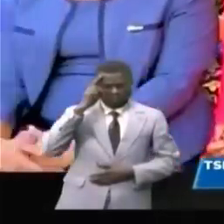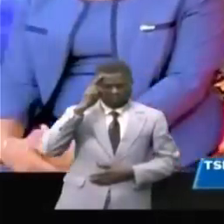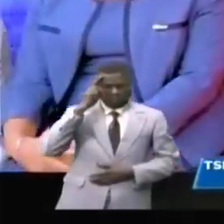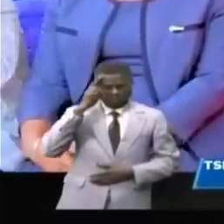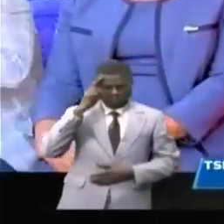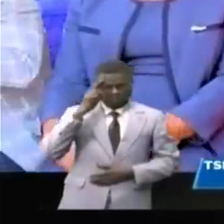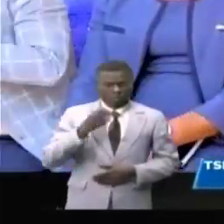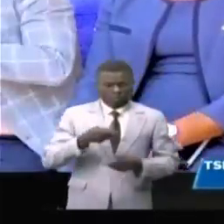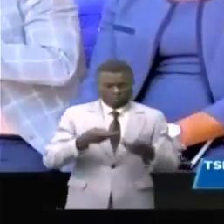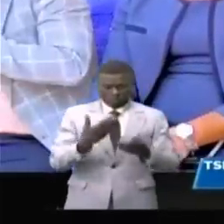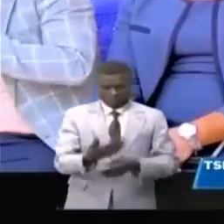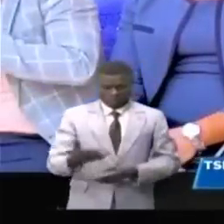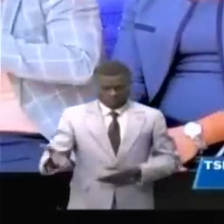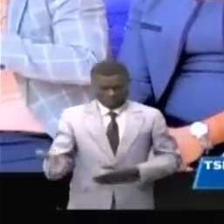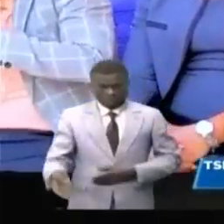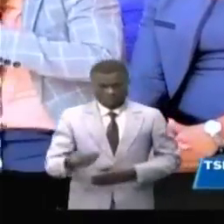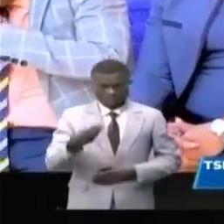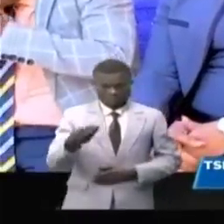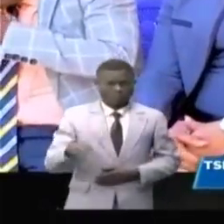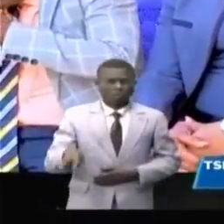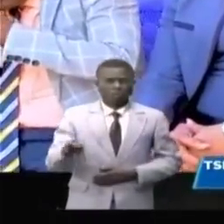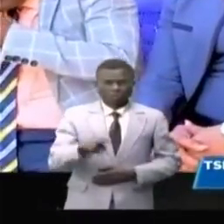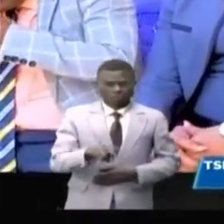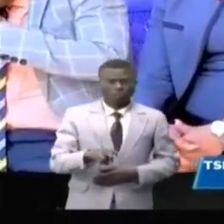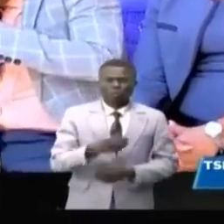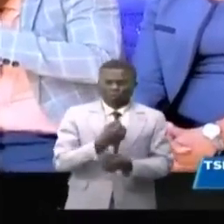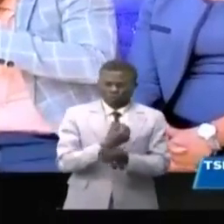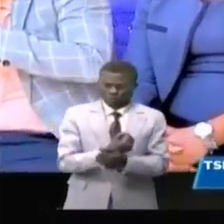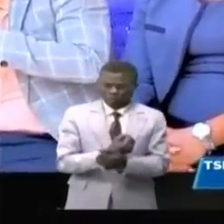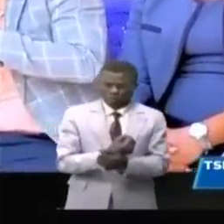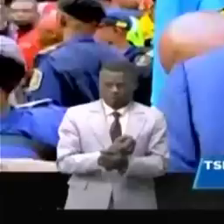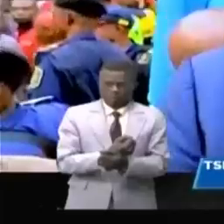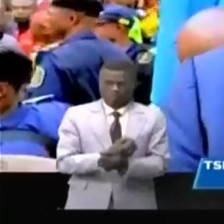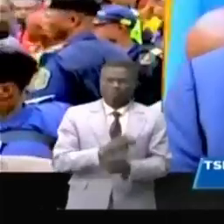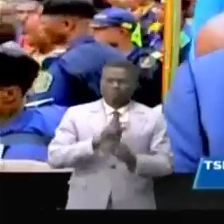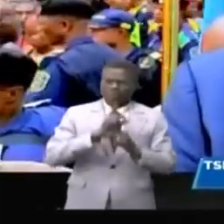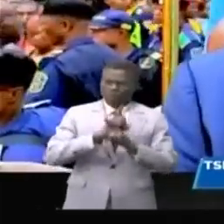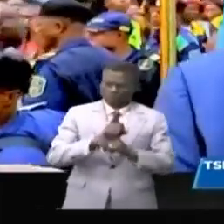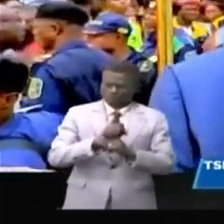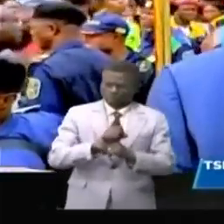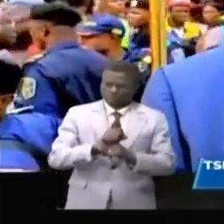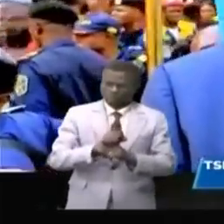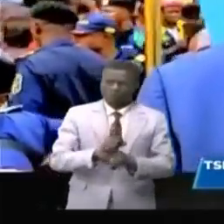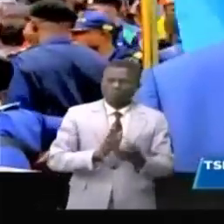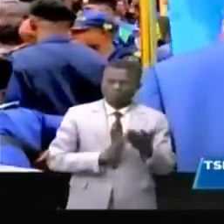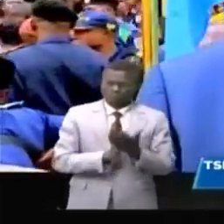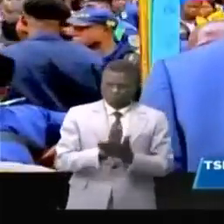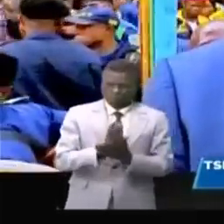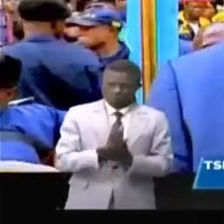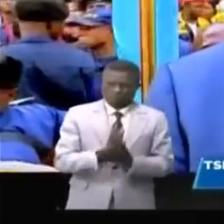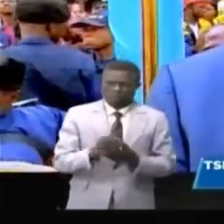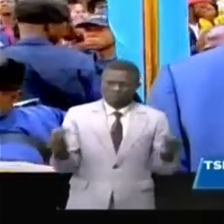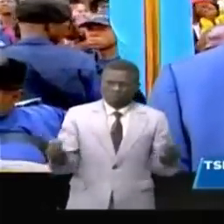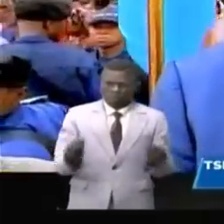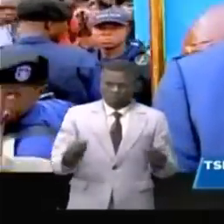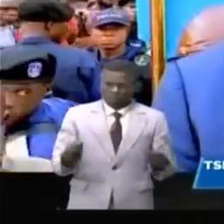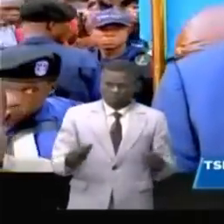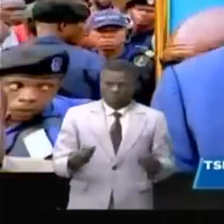tout est à son honneur et à l'honneur du peuple du Kassai. De garder ce bien jalousement, il s'agit d'un bien qui a